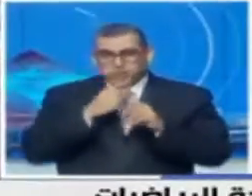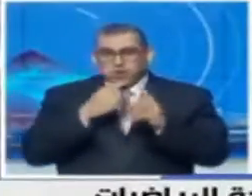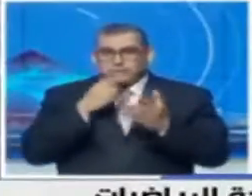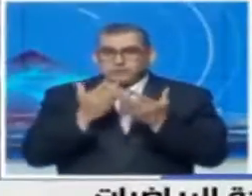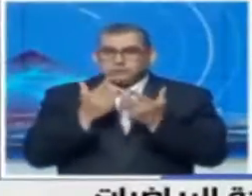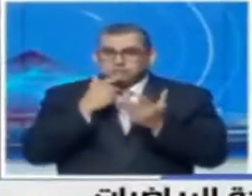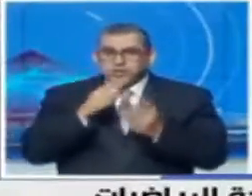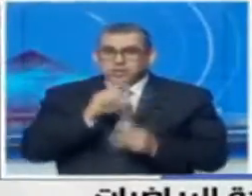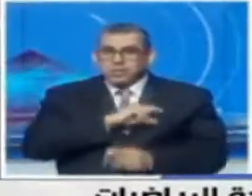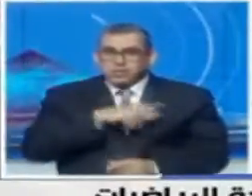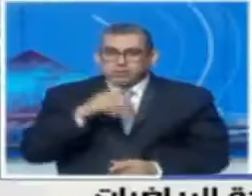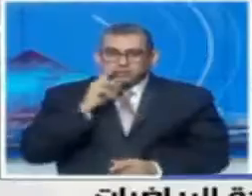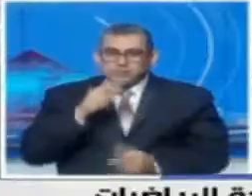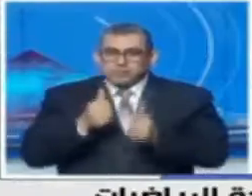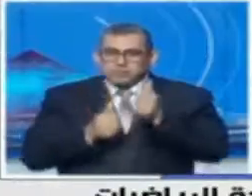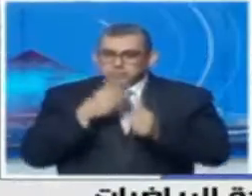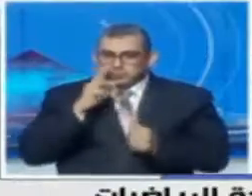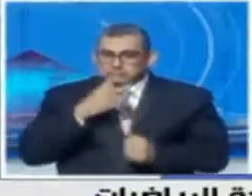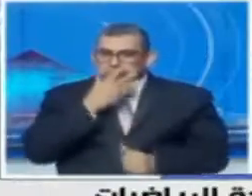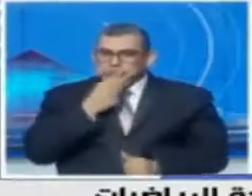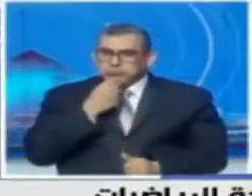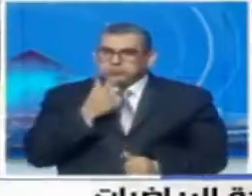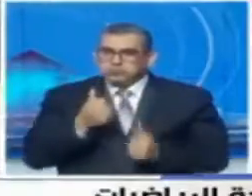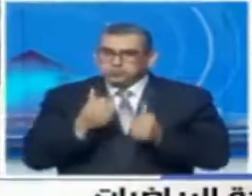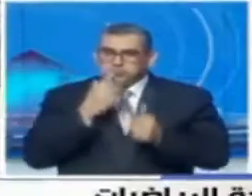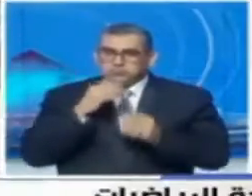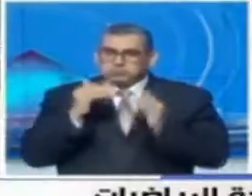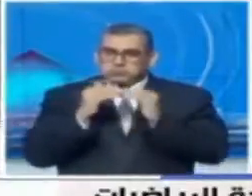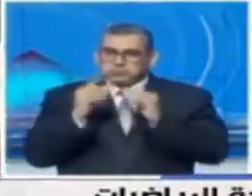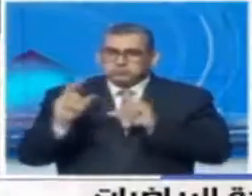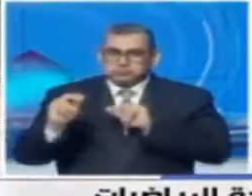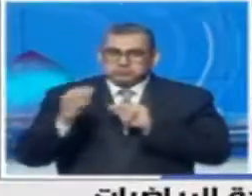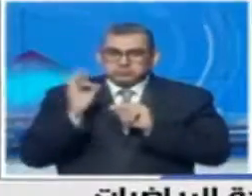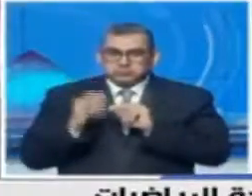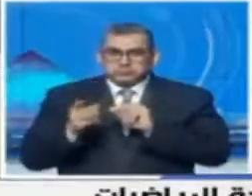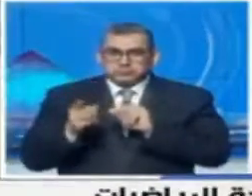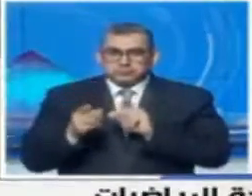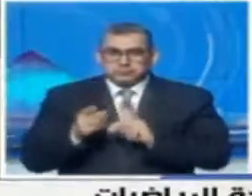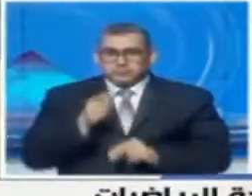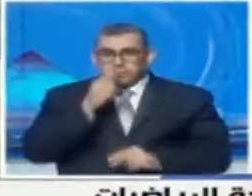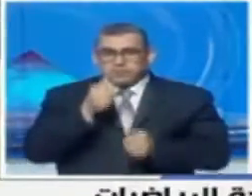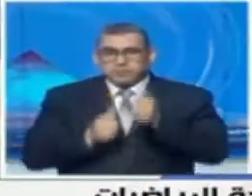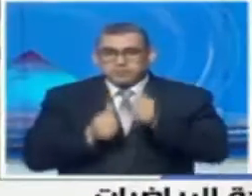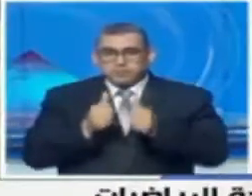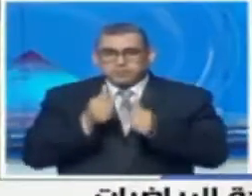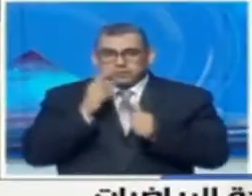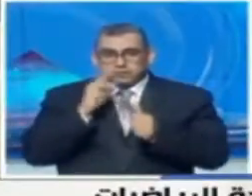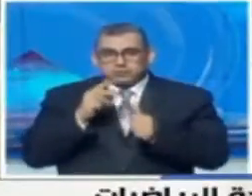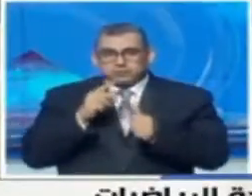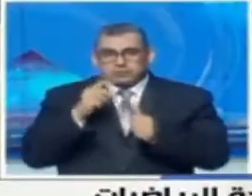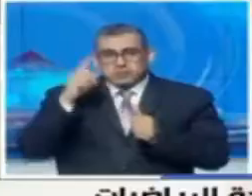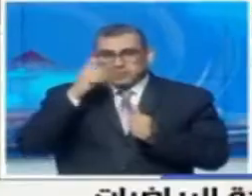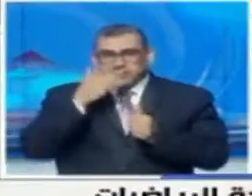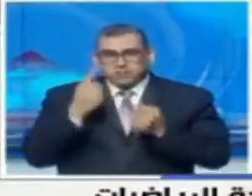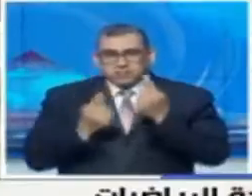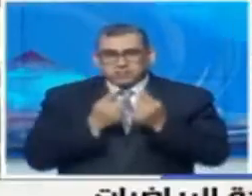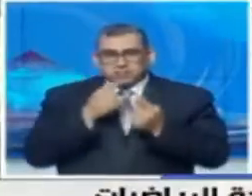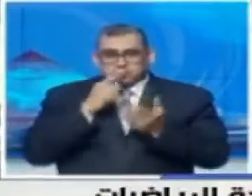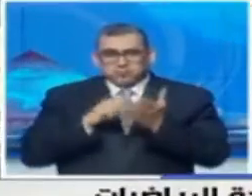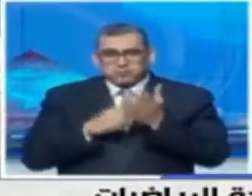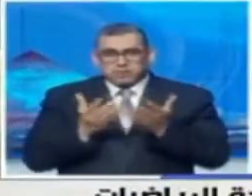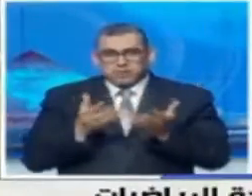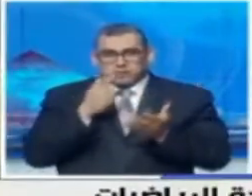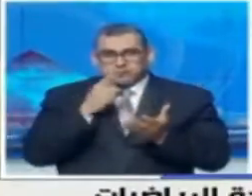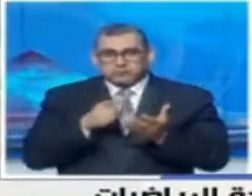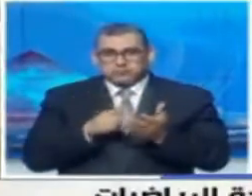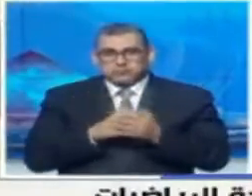أشاد الطلاب بمستوى الامتحان مؤكدين أنه في مستوى الطالب المتوسط. الامتحان هي مسأله سهلة، هو بس مسأله طويلة، بس هي سهلة